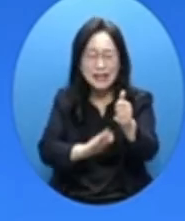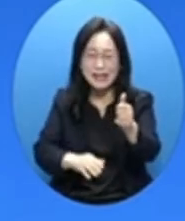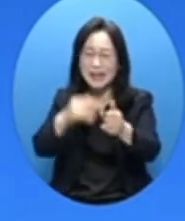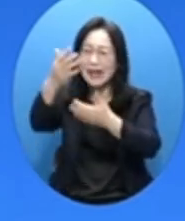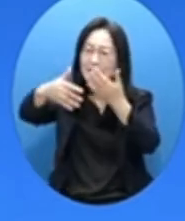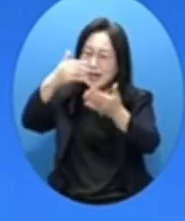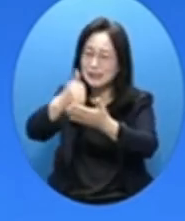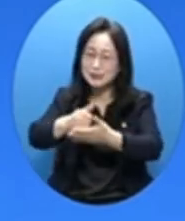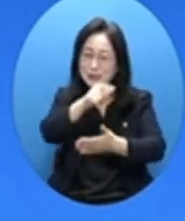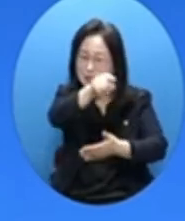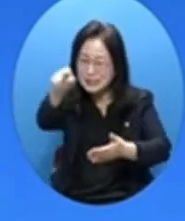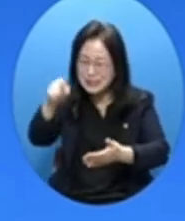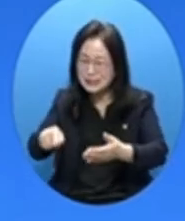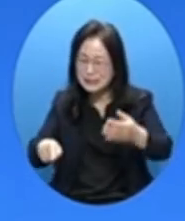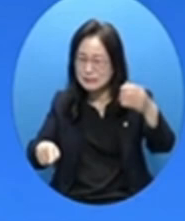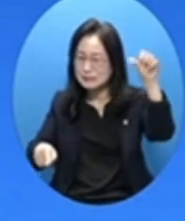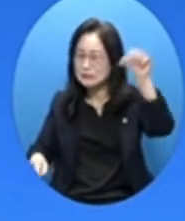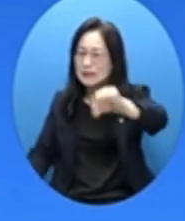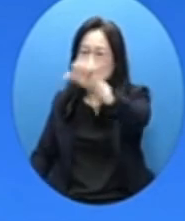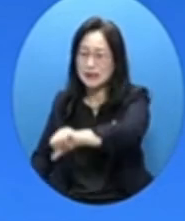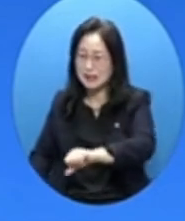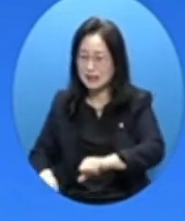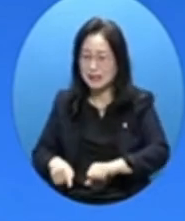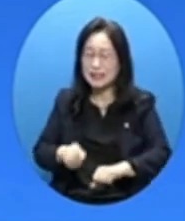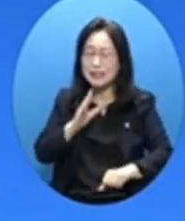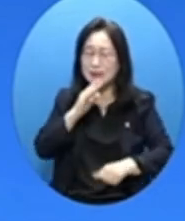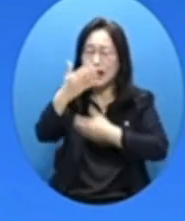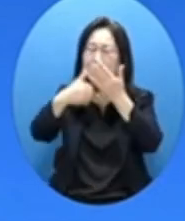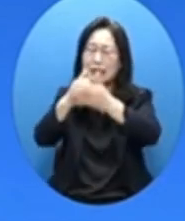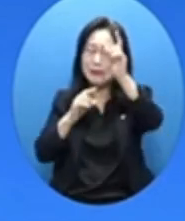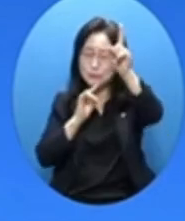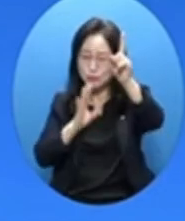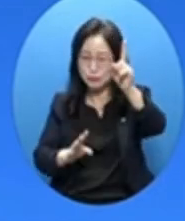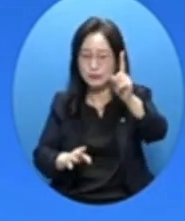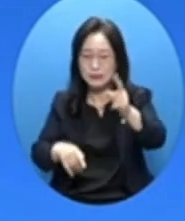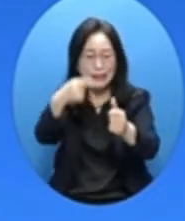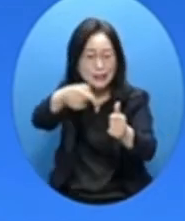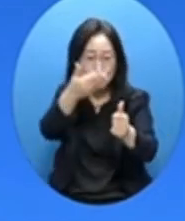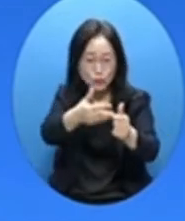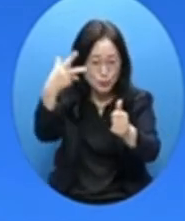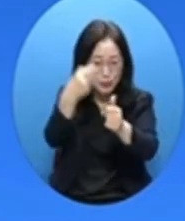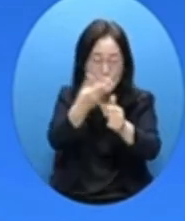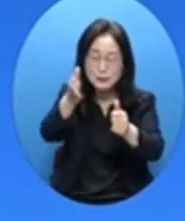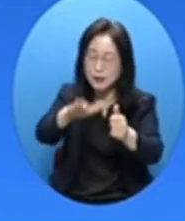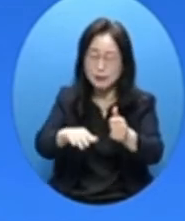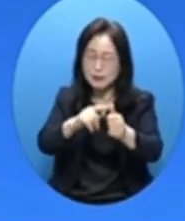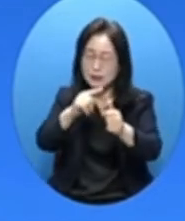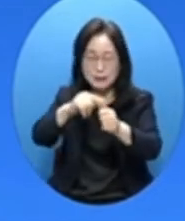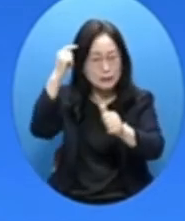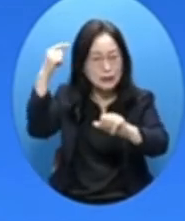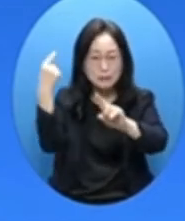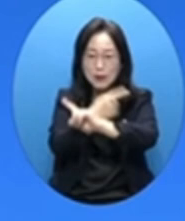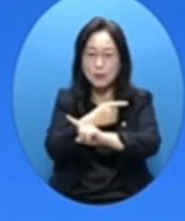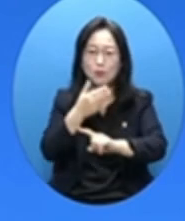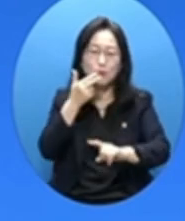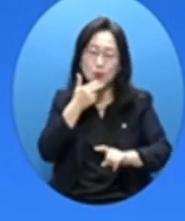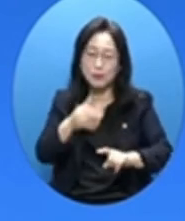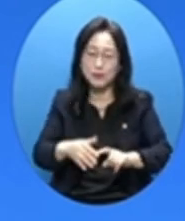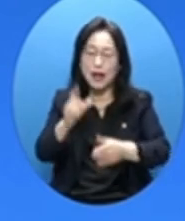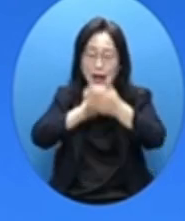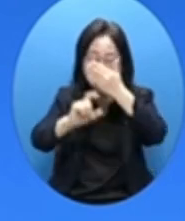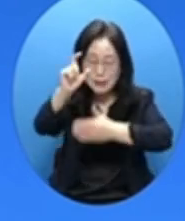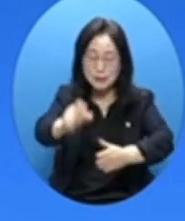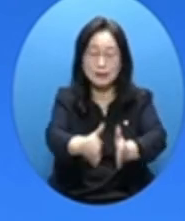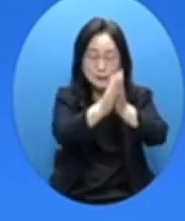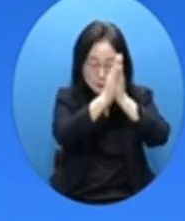많은 신중에 한나의 신이 아니라 유일한 가르쳐 줘도 매일 아침 아직 남편은 27개